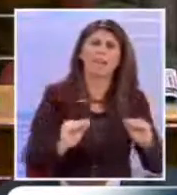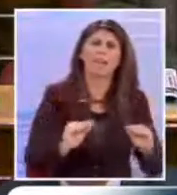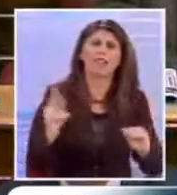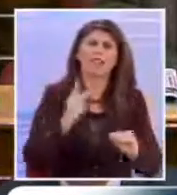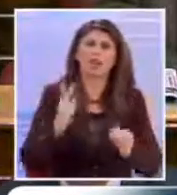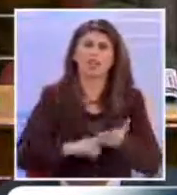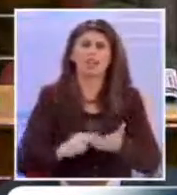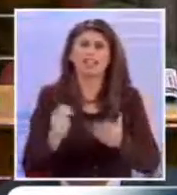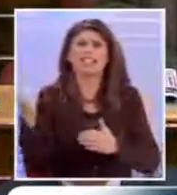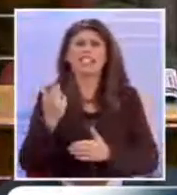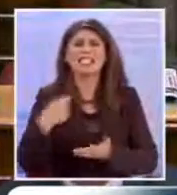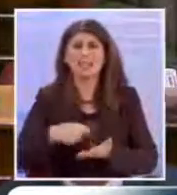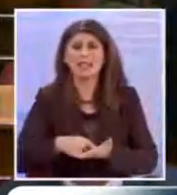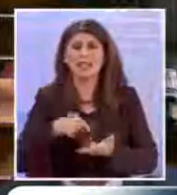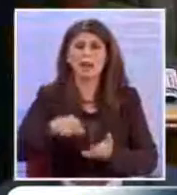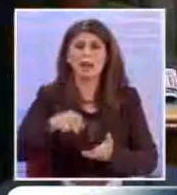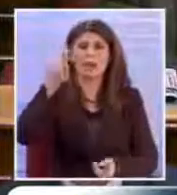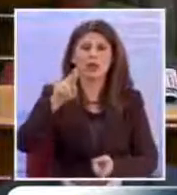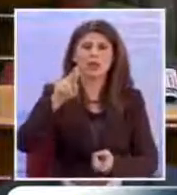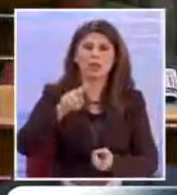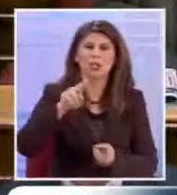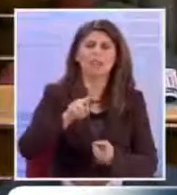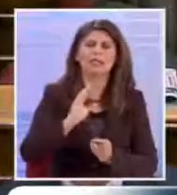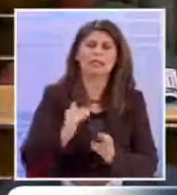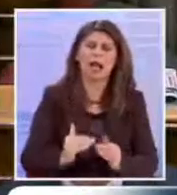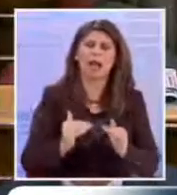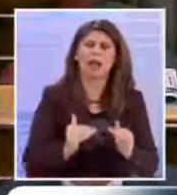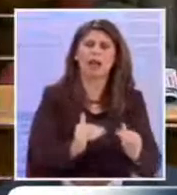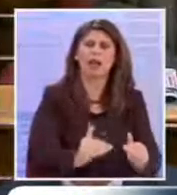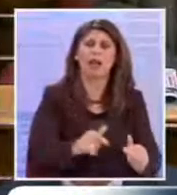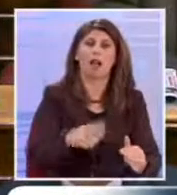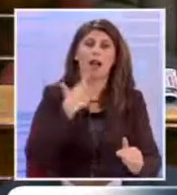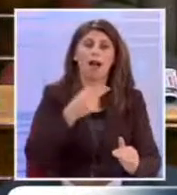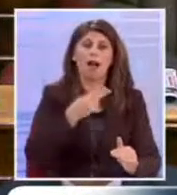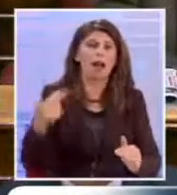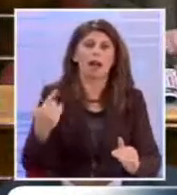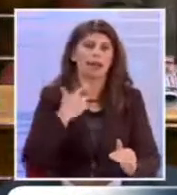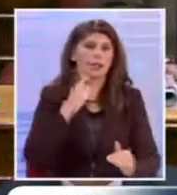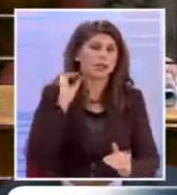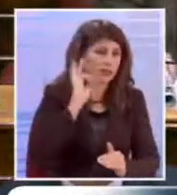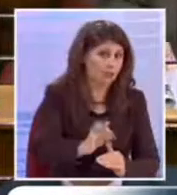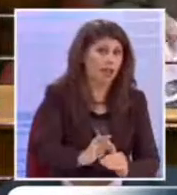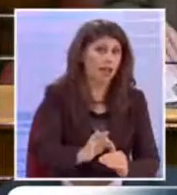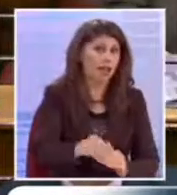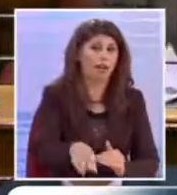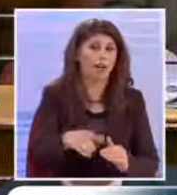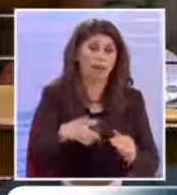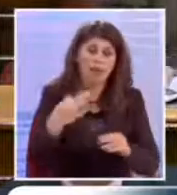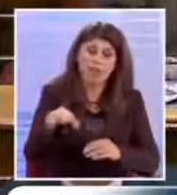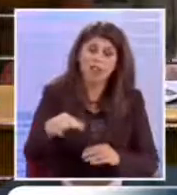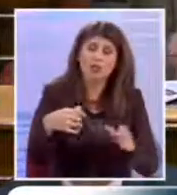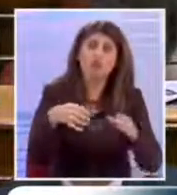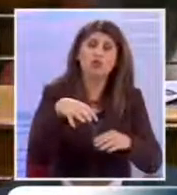τις συντάξεις. Αυτό λοιπόν σημαίνει ότι οδηγείται αυτός ο ευαίσθητος τομέας σε μια κατάσταση